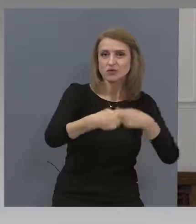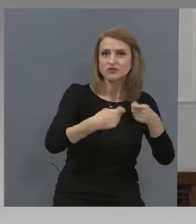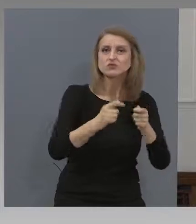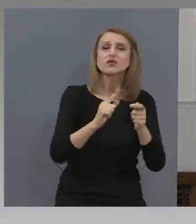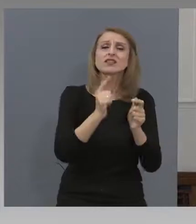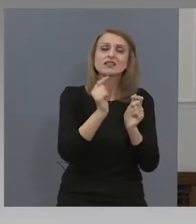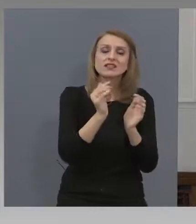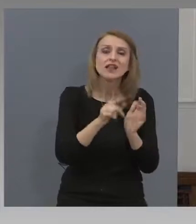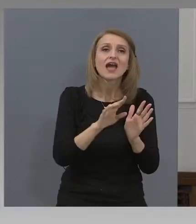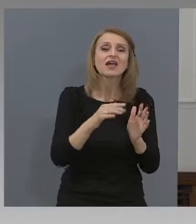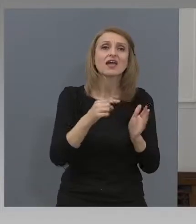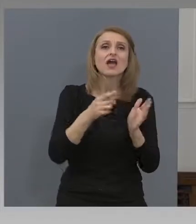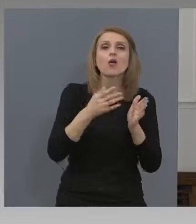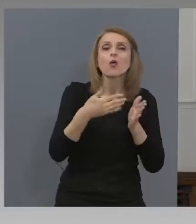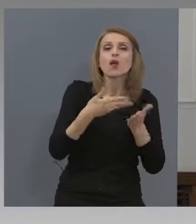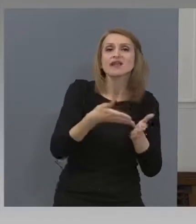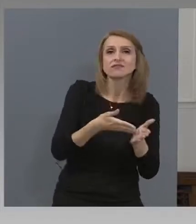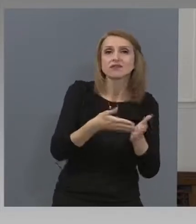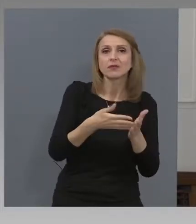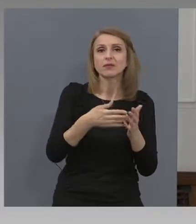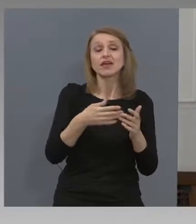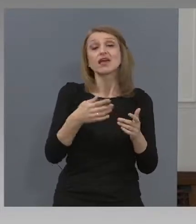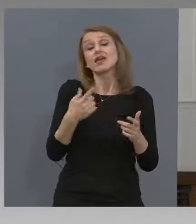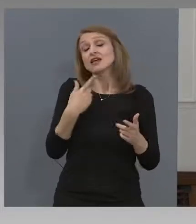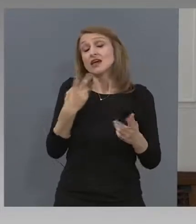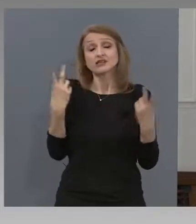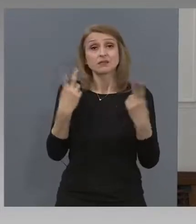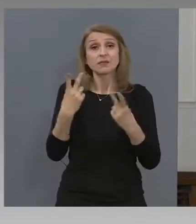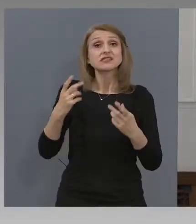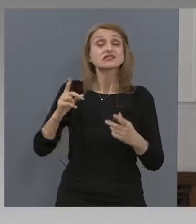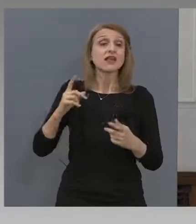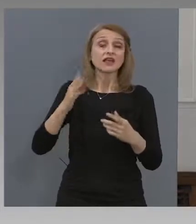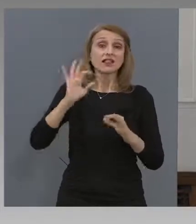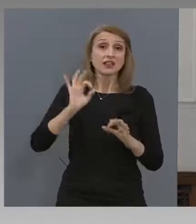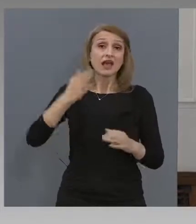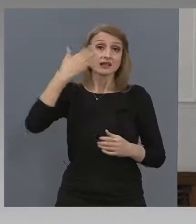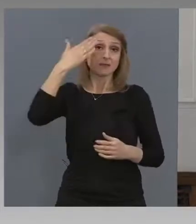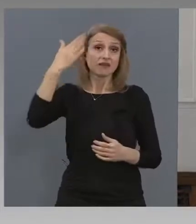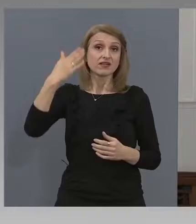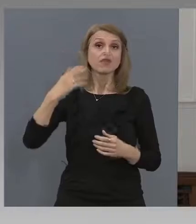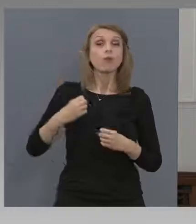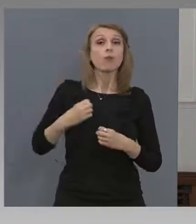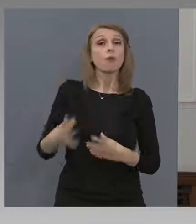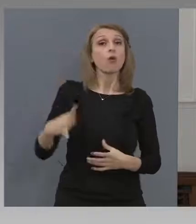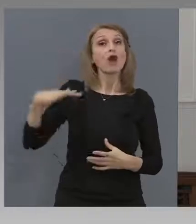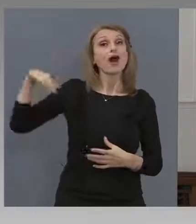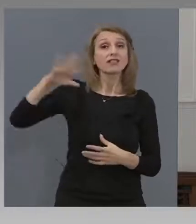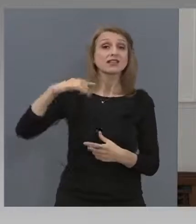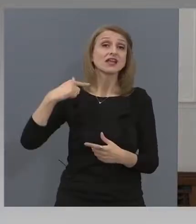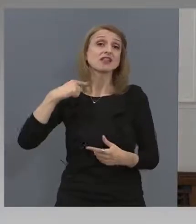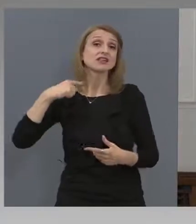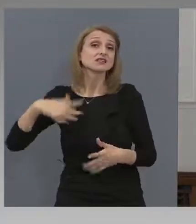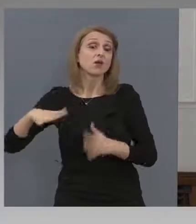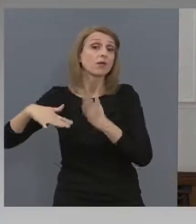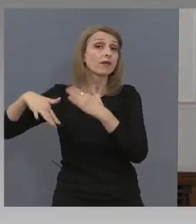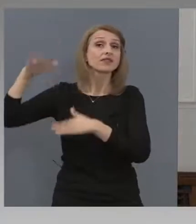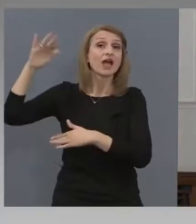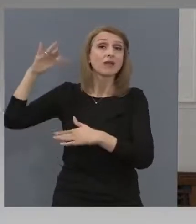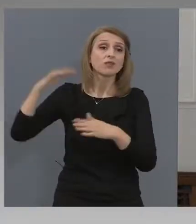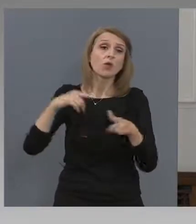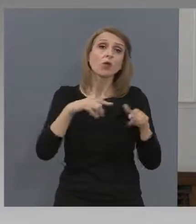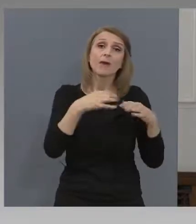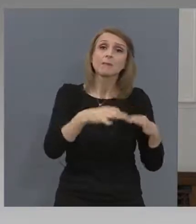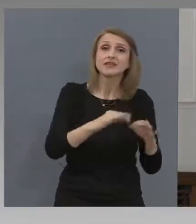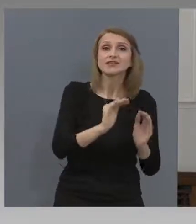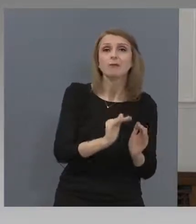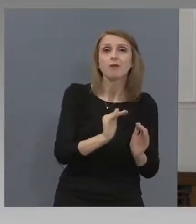в такива кризи най-богатите следва да загубят най-много. Това е справедливото съотношение на разпределение на